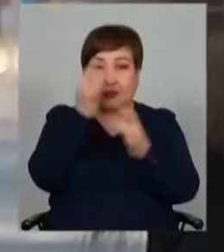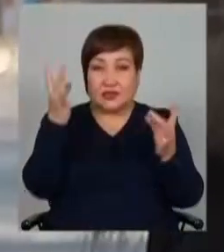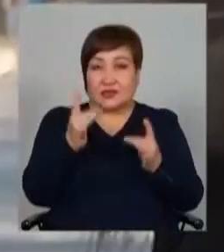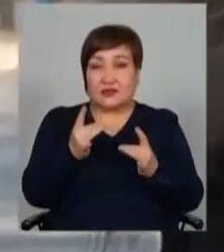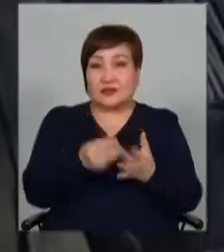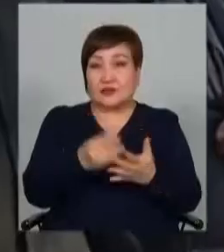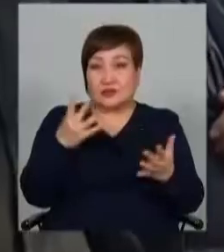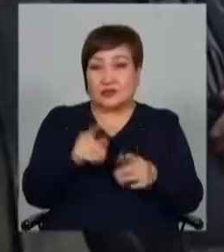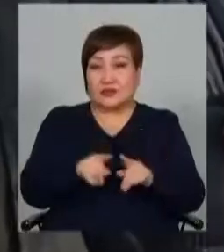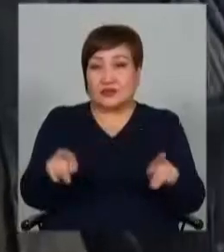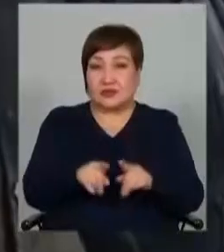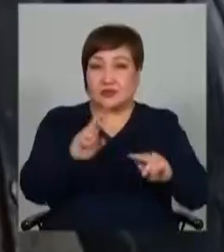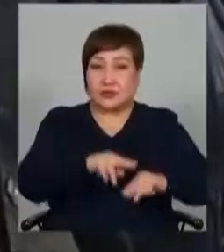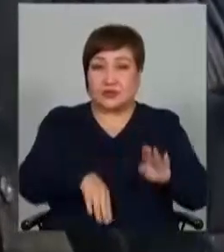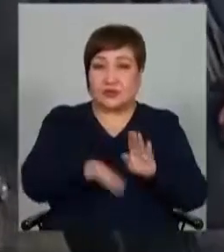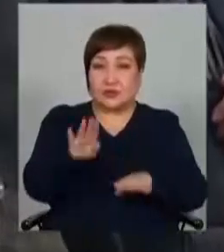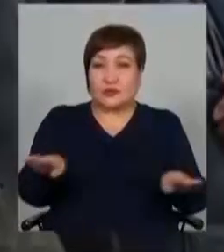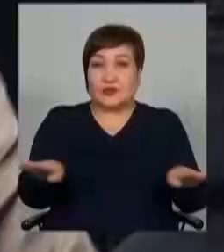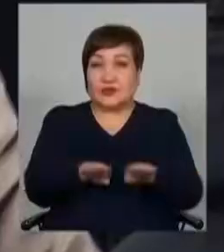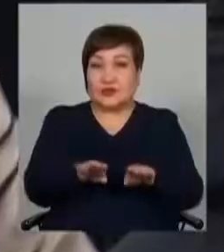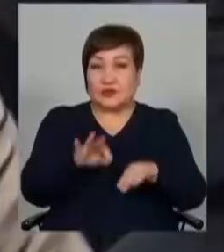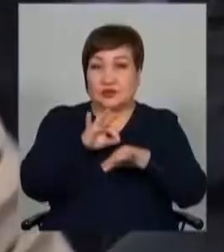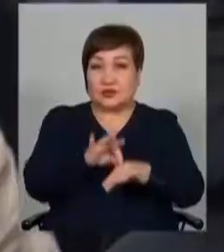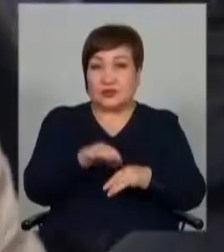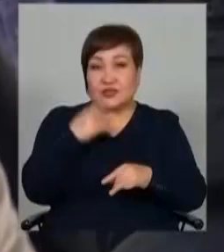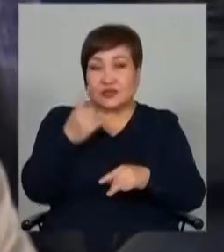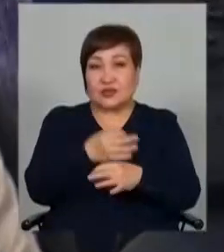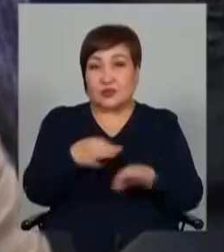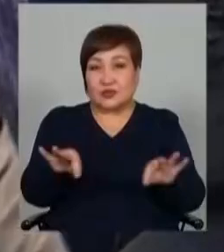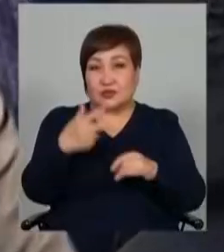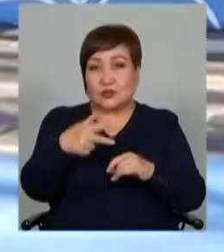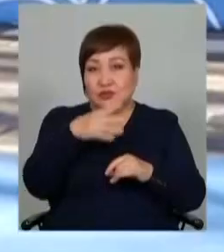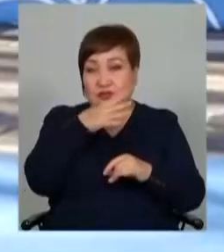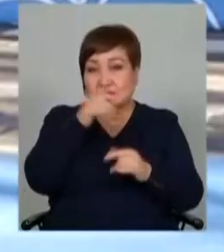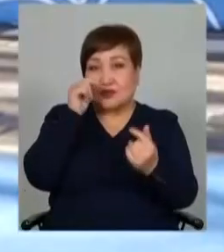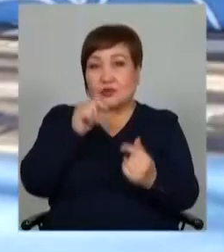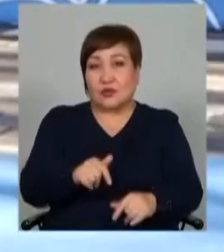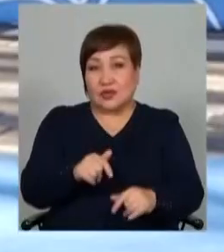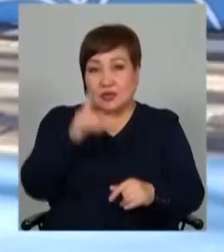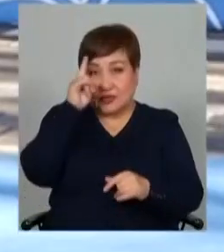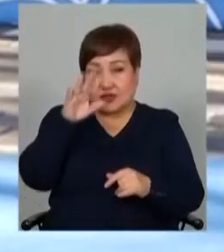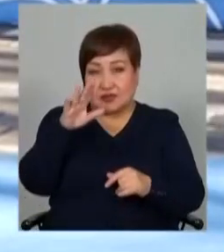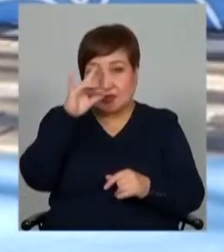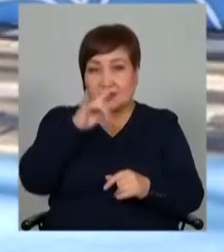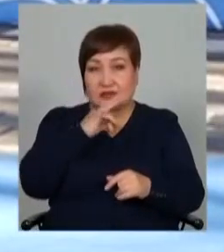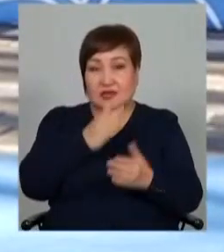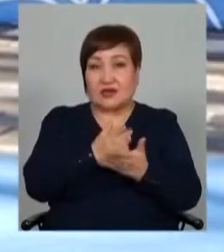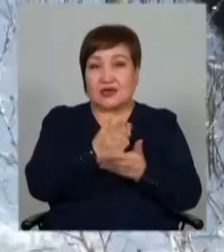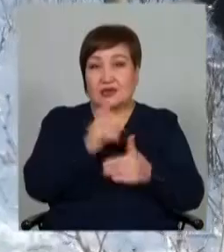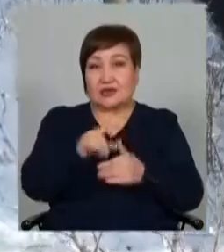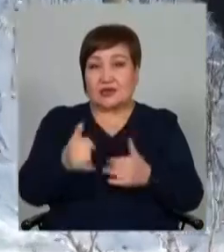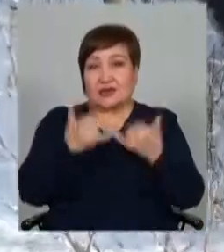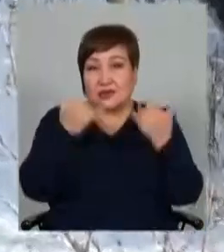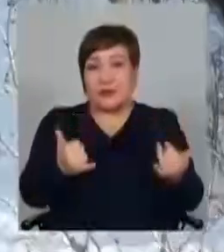насихаттау жұмыстары жоғары деңгейде жүріп жатқанын айтты. Тәуелсіздіктің 30 жылдығына орай белгілі қазақ қайраткерлеріне арналып Алматыда